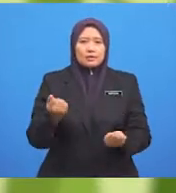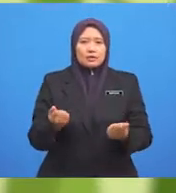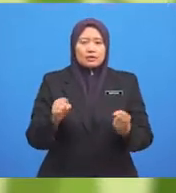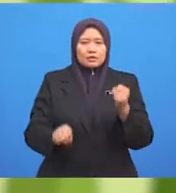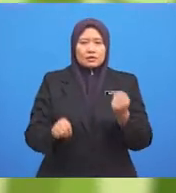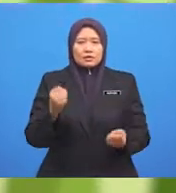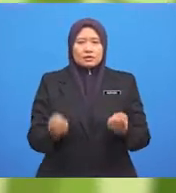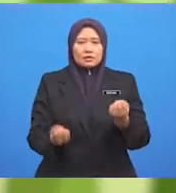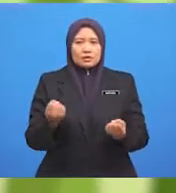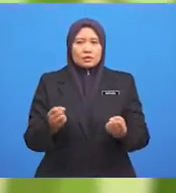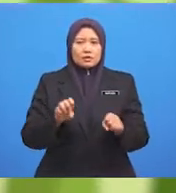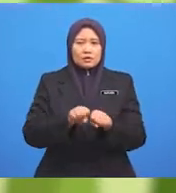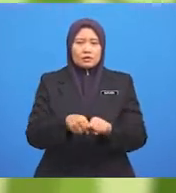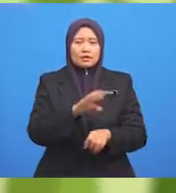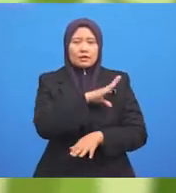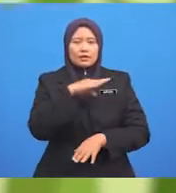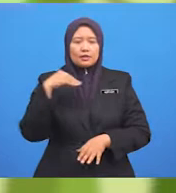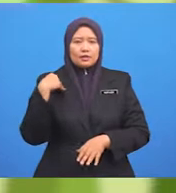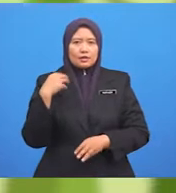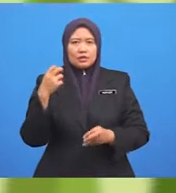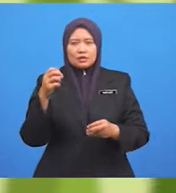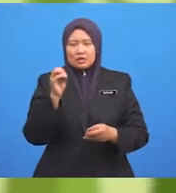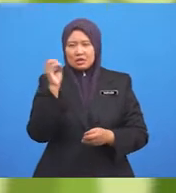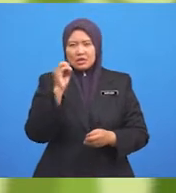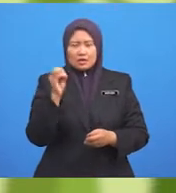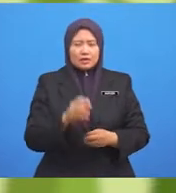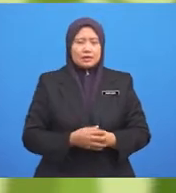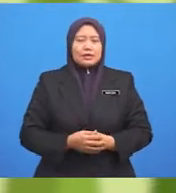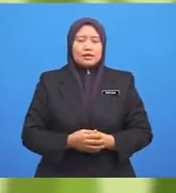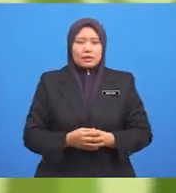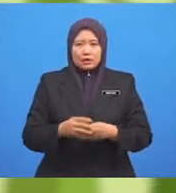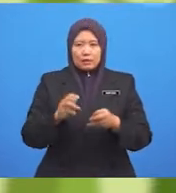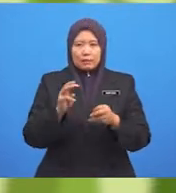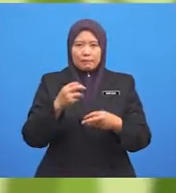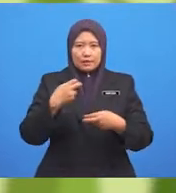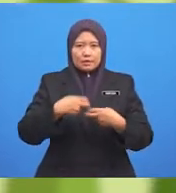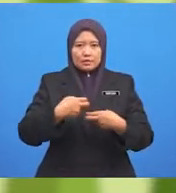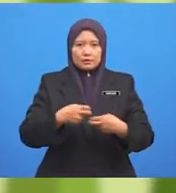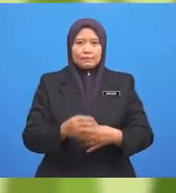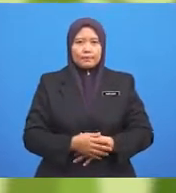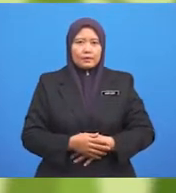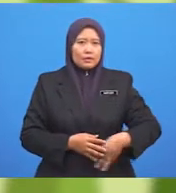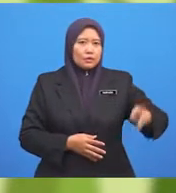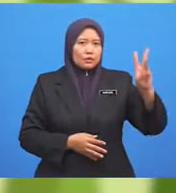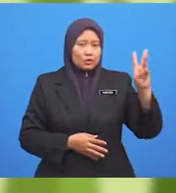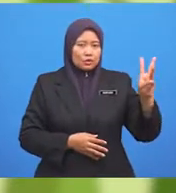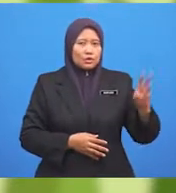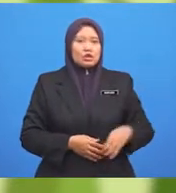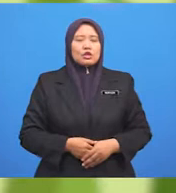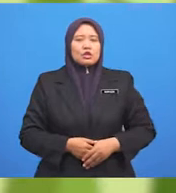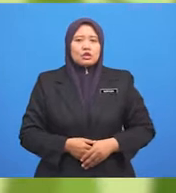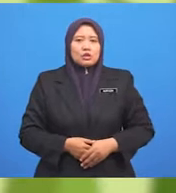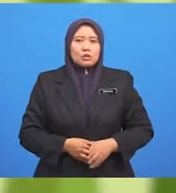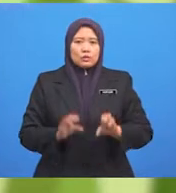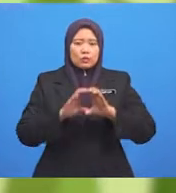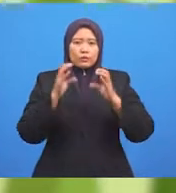tidak menimbulkan sebarang masalah. Pengajaran yang keenam ialah golongan tua dan